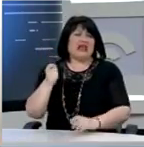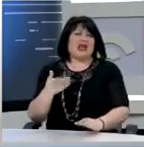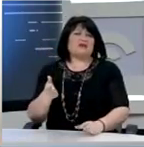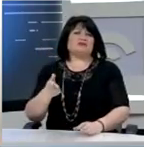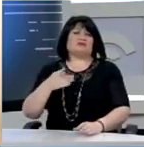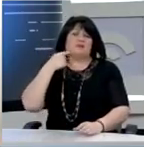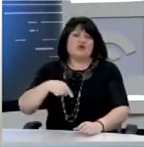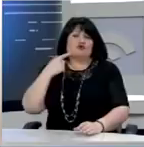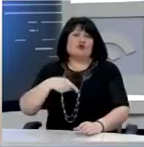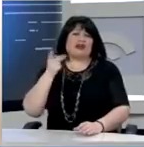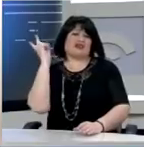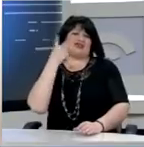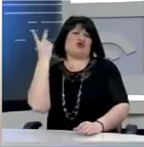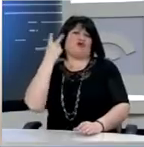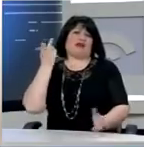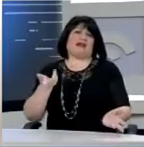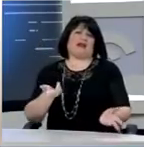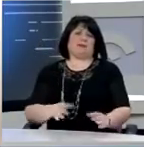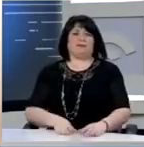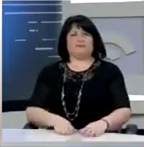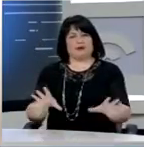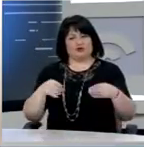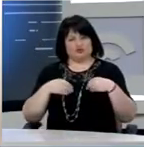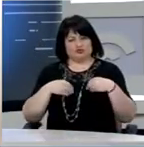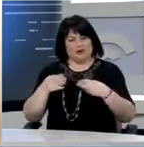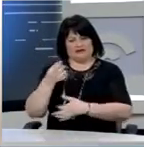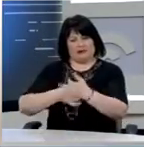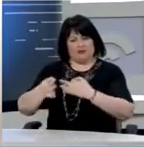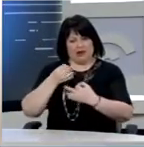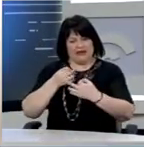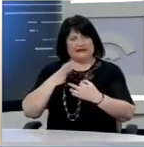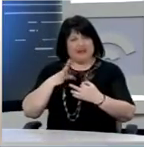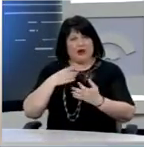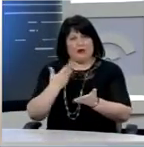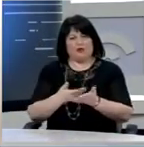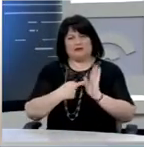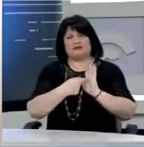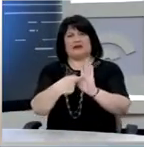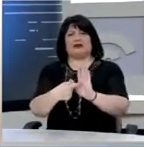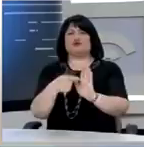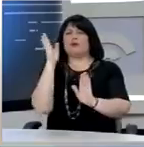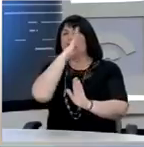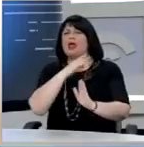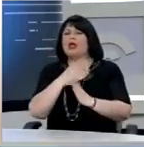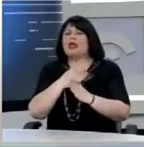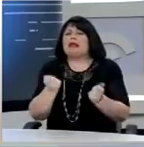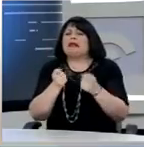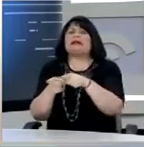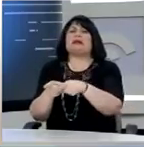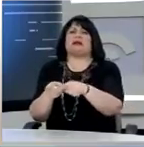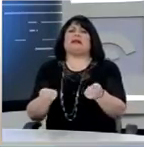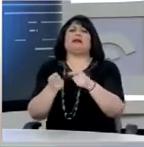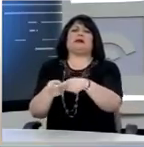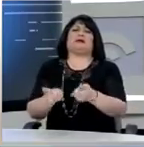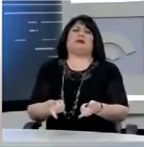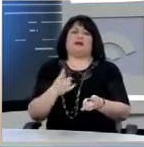Αποδέχτηκα τη λογική σας, όχι επειδή είναι σωστή, αλλά για να δείξω ακριβώς τι κρύβεται πίσω από αυτήν.